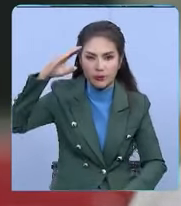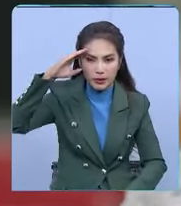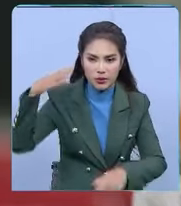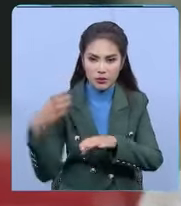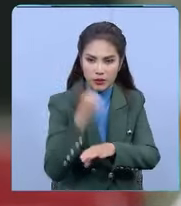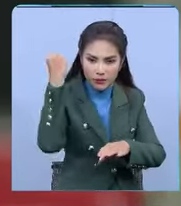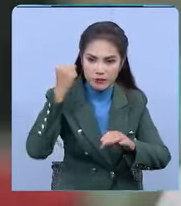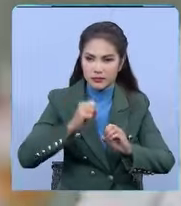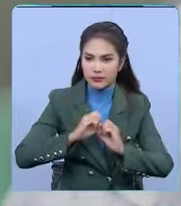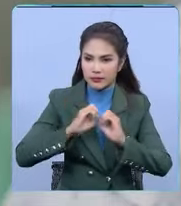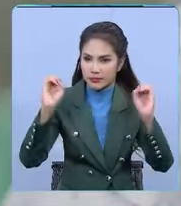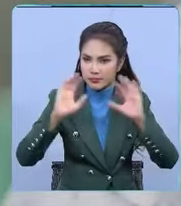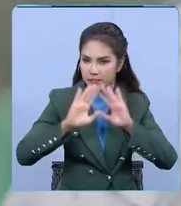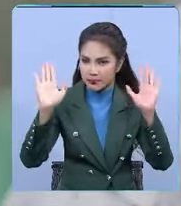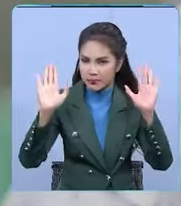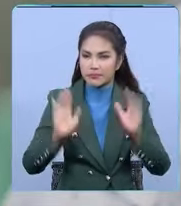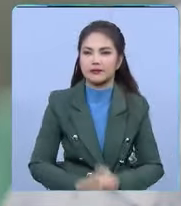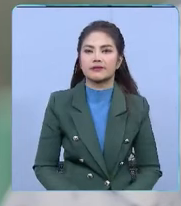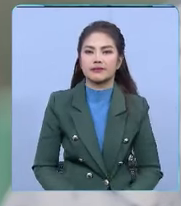ประหารแน่นอน